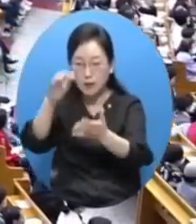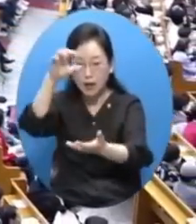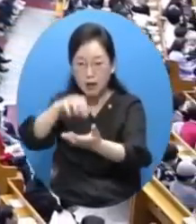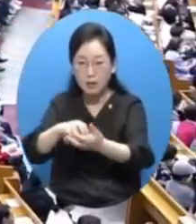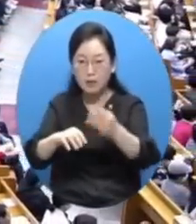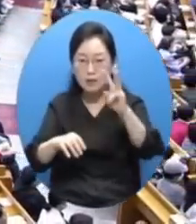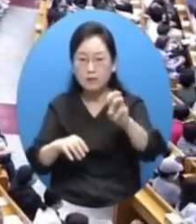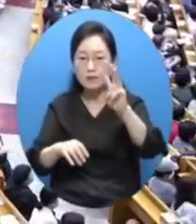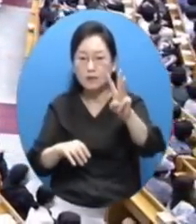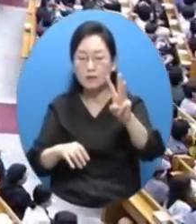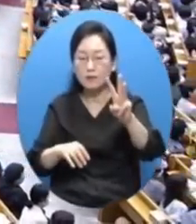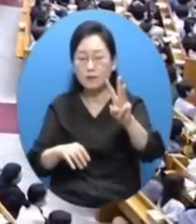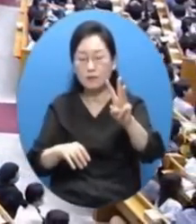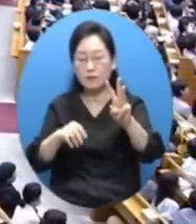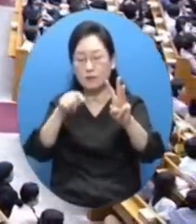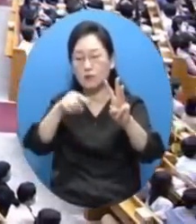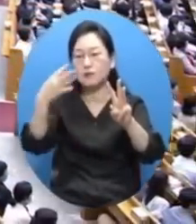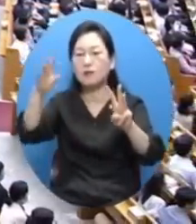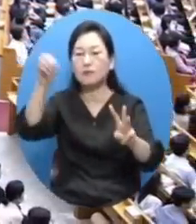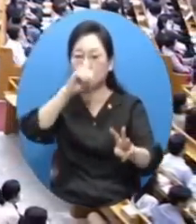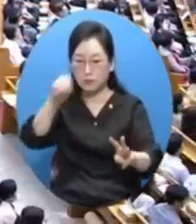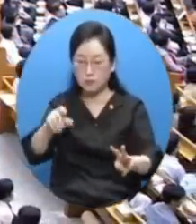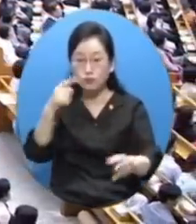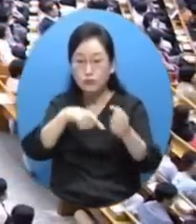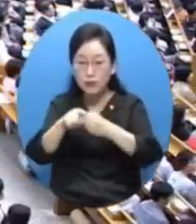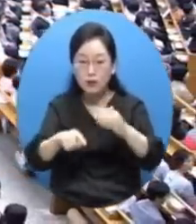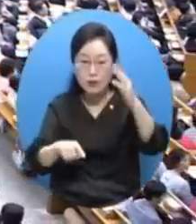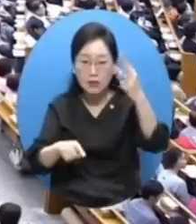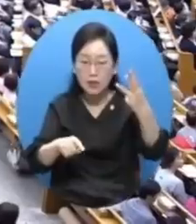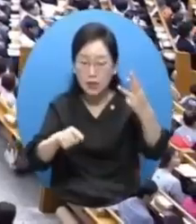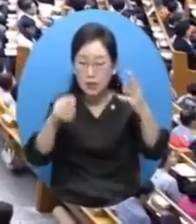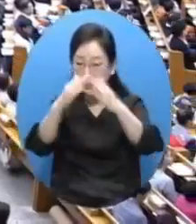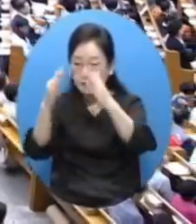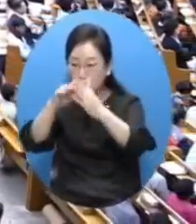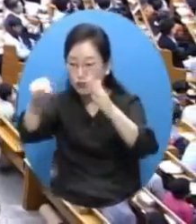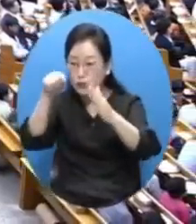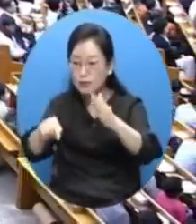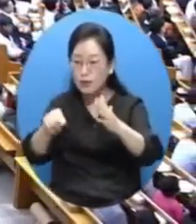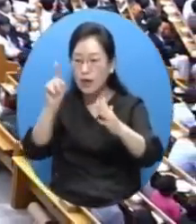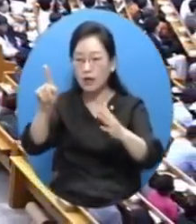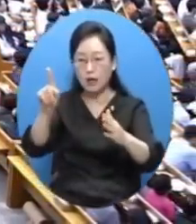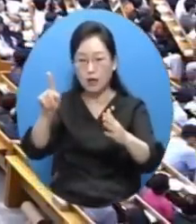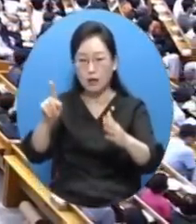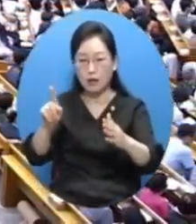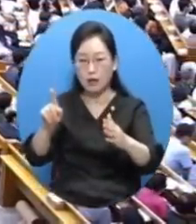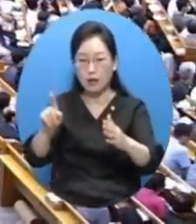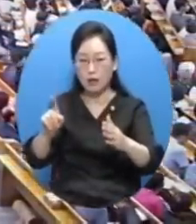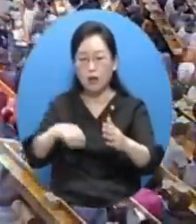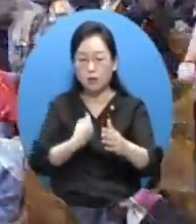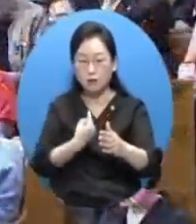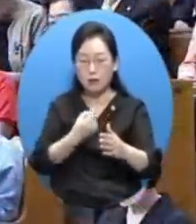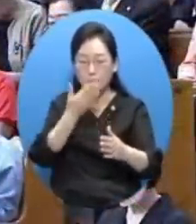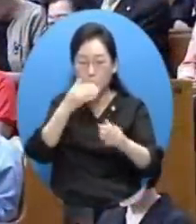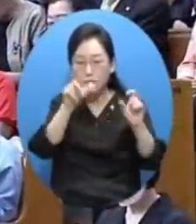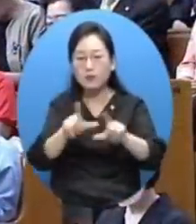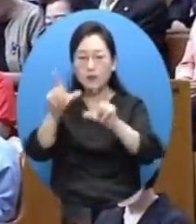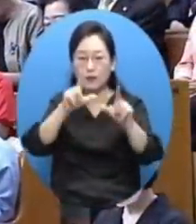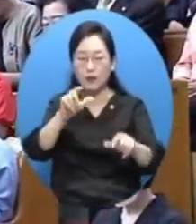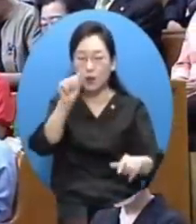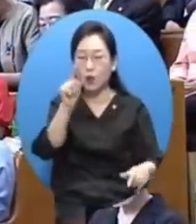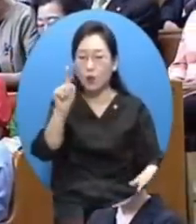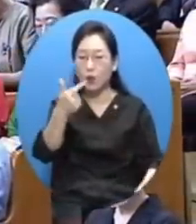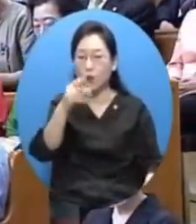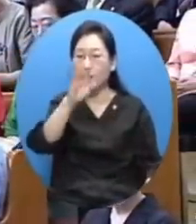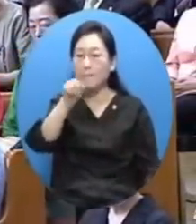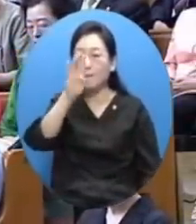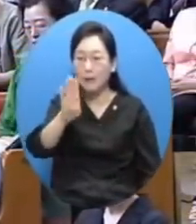33.4%입니다. 세 가정 중에 한 가정 혼자 사는 것입니다. 혼자 밥을 먹고 사는 혼밥, 그래서 혼밥